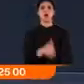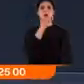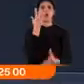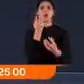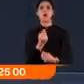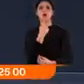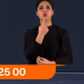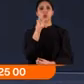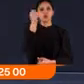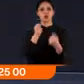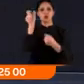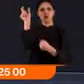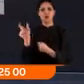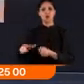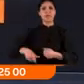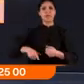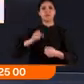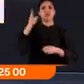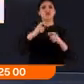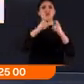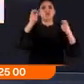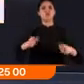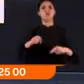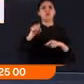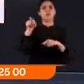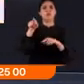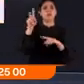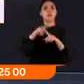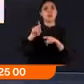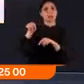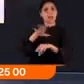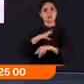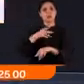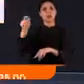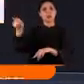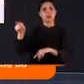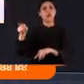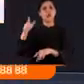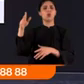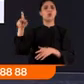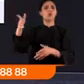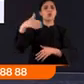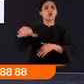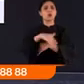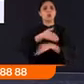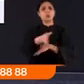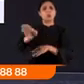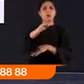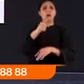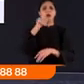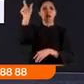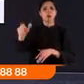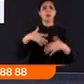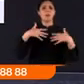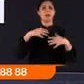Alkollü olduğu iddia edilen bir sürücü İzmir Buca'da peşindeki polislerden kaçıyordu. Gaz pedalına yüklenerek sokakları birbirine katan adam panikle